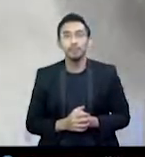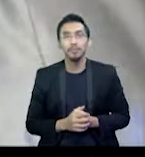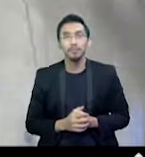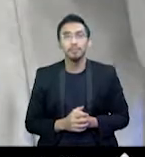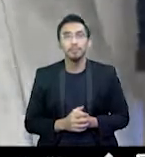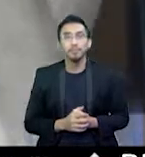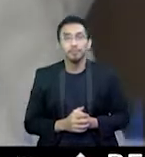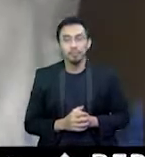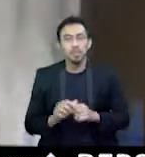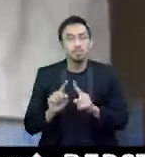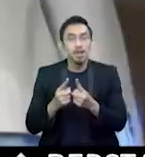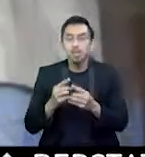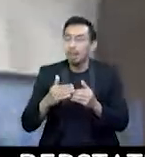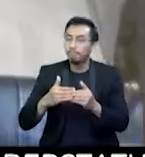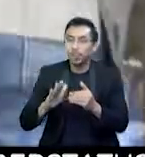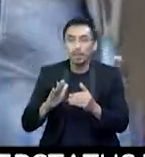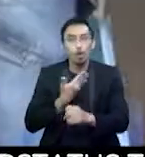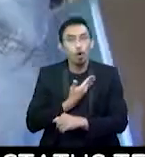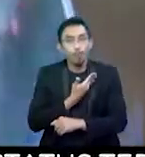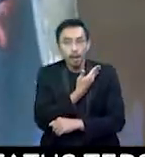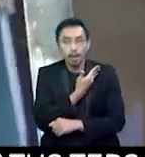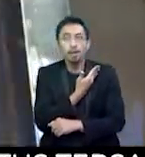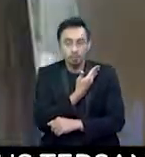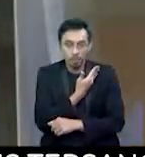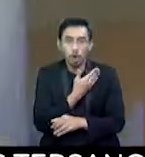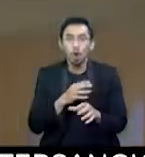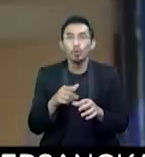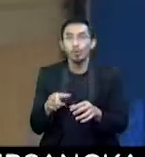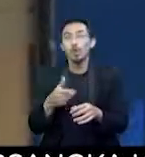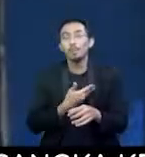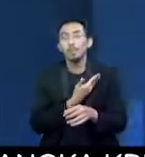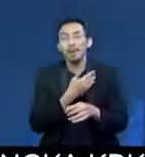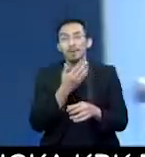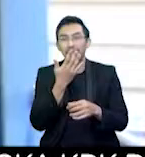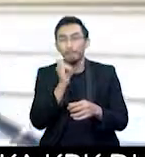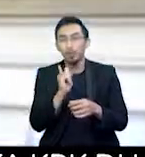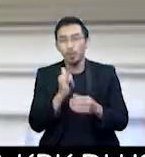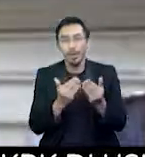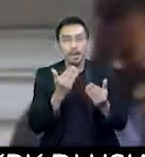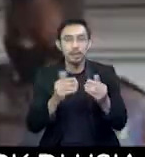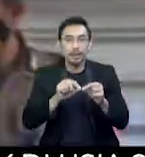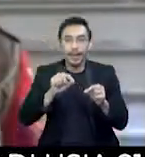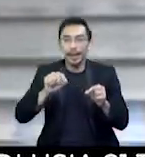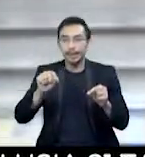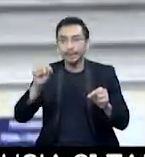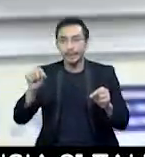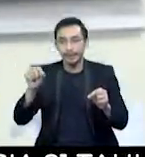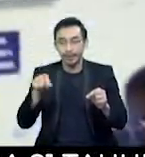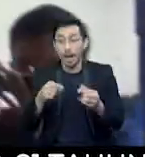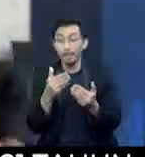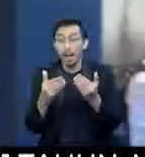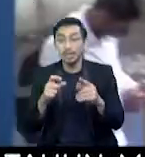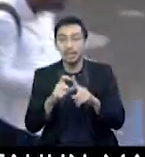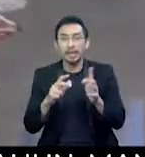Belasan korban dugaan penipuan robot trading melaporkan pengelola aplikasi DNA Pro ke Polda Metro Jaya diwakili kuasa hukumnya.